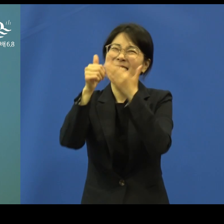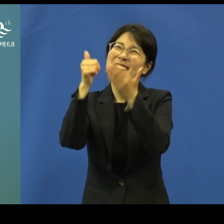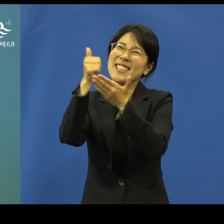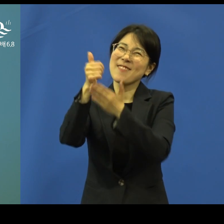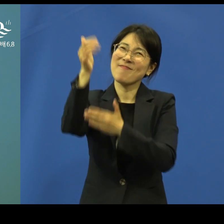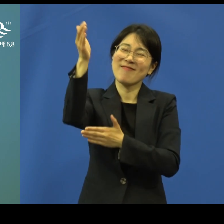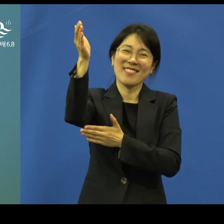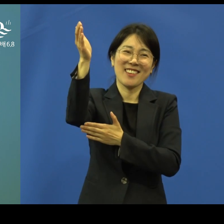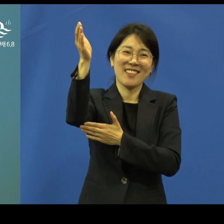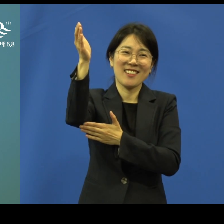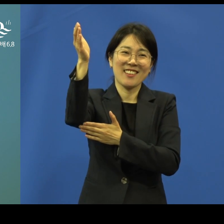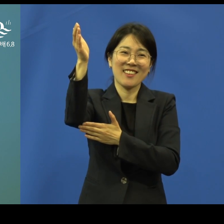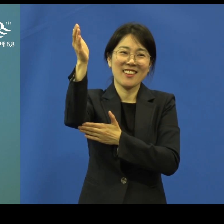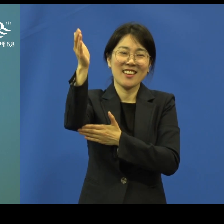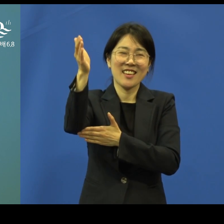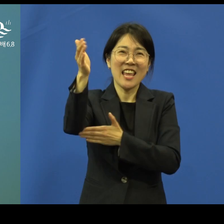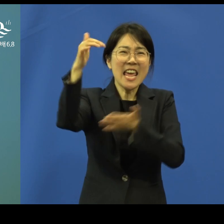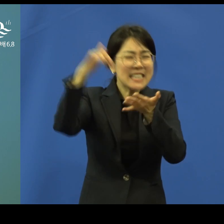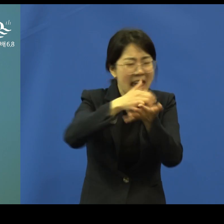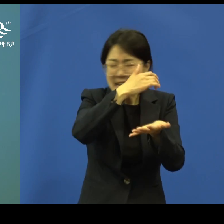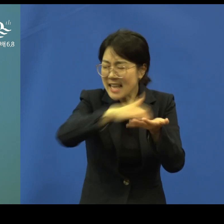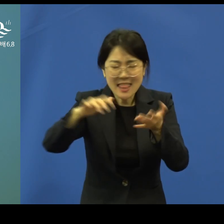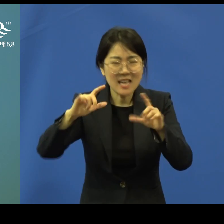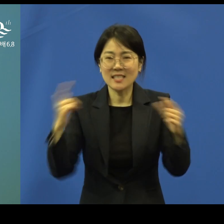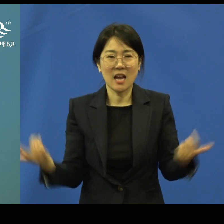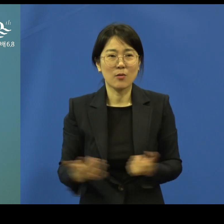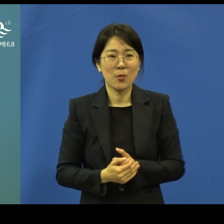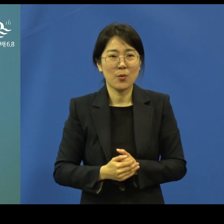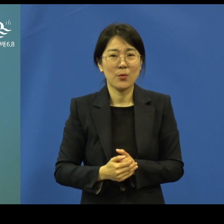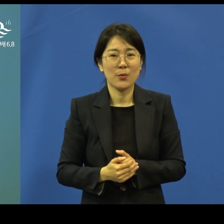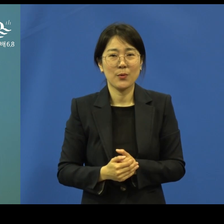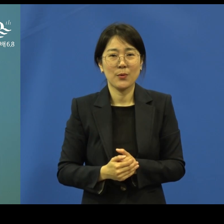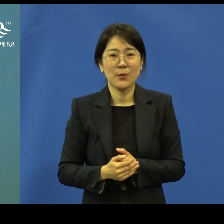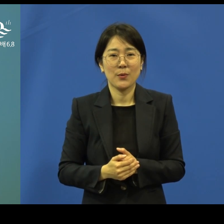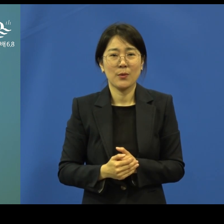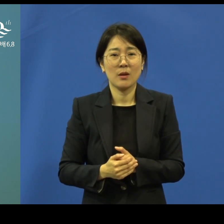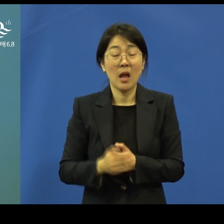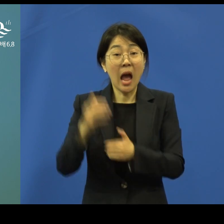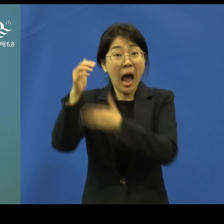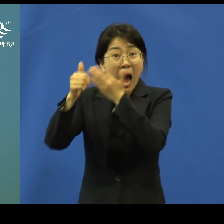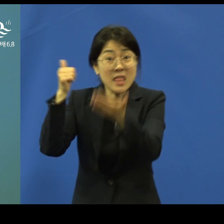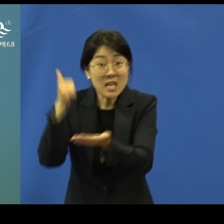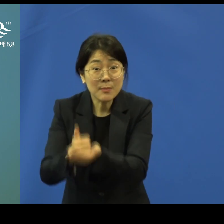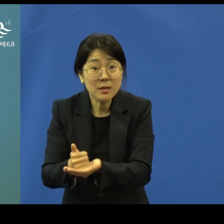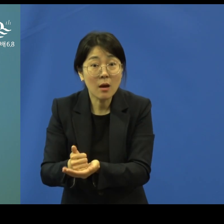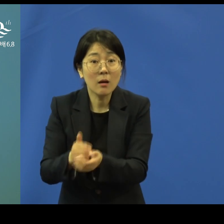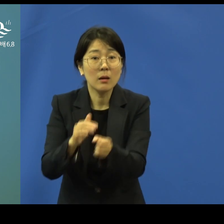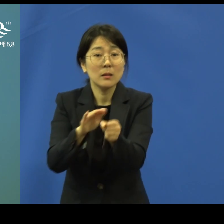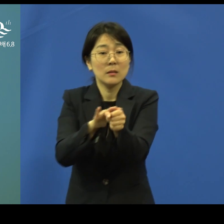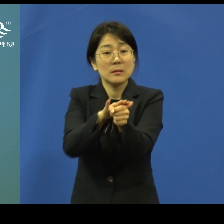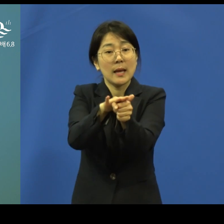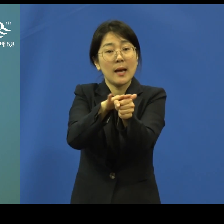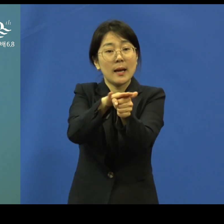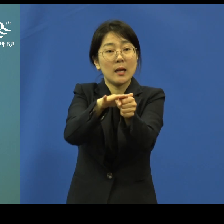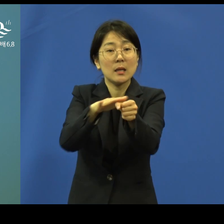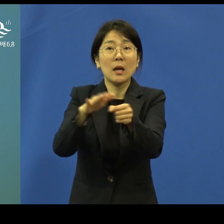미치는 거예요. 하나님이 우리에 대해서 그렇게 시큰둥한 사랑을 베푸신 분이 아니에요.